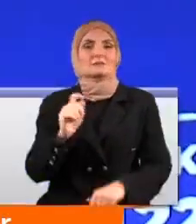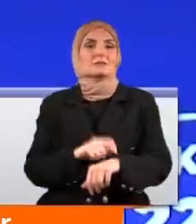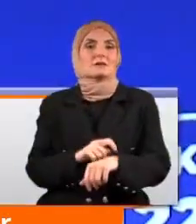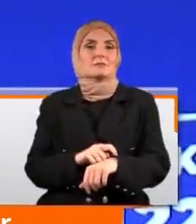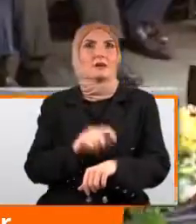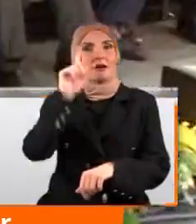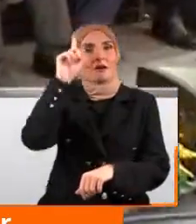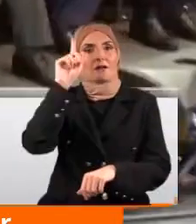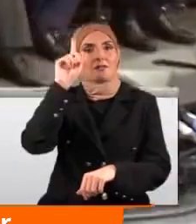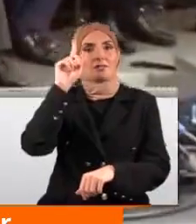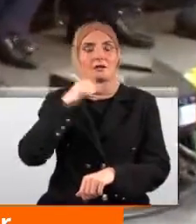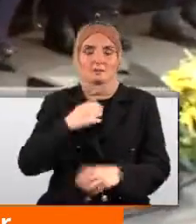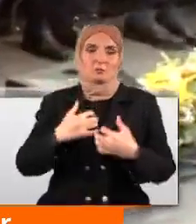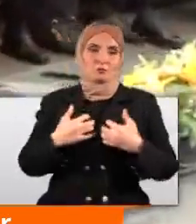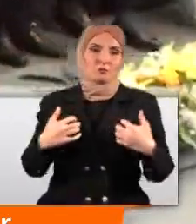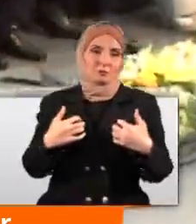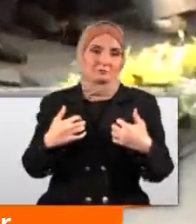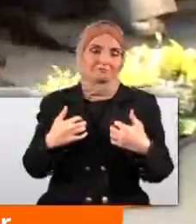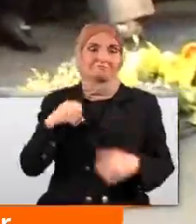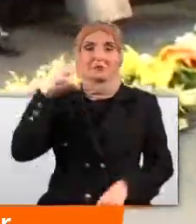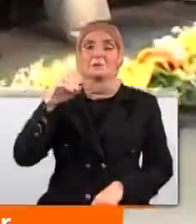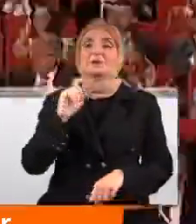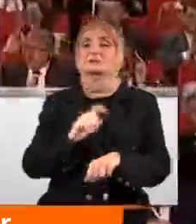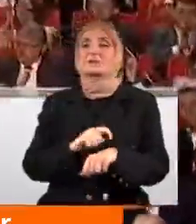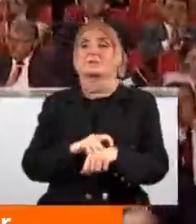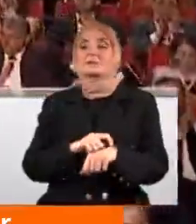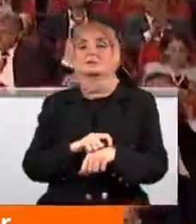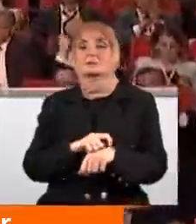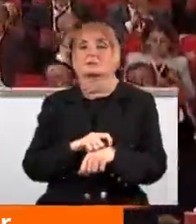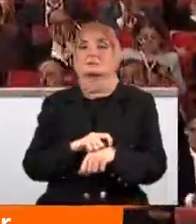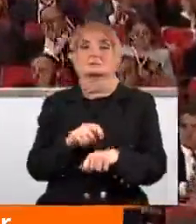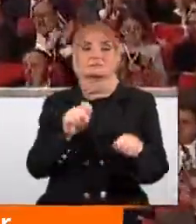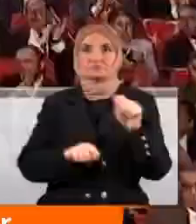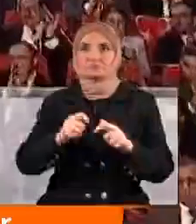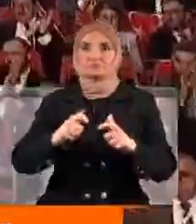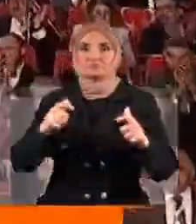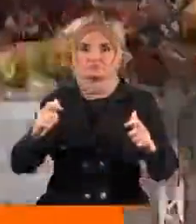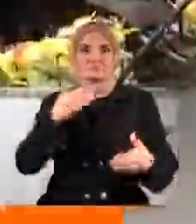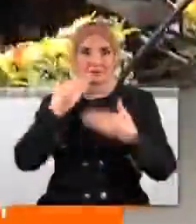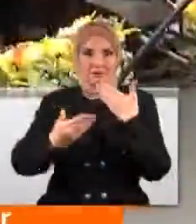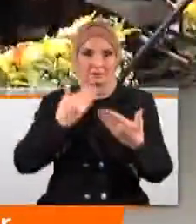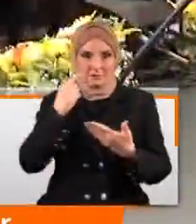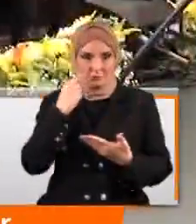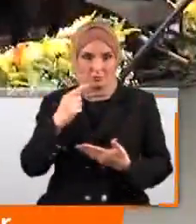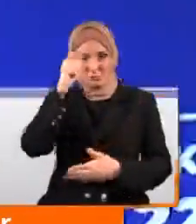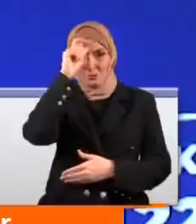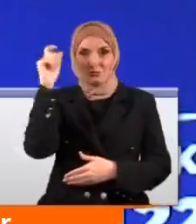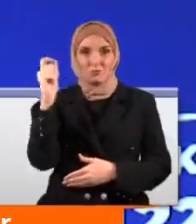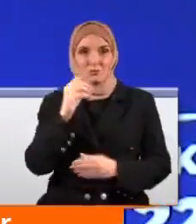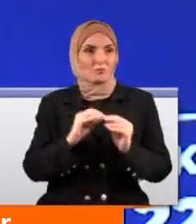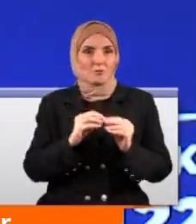Allah'a dayandık. AK Parti döneminde yapılan icraatleri sıralarken ülkemizi ayağına takılan zincirlerden biz kurtardık